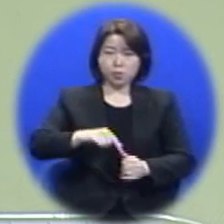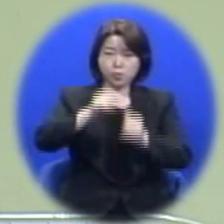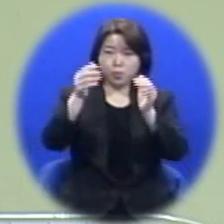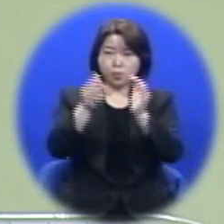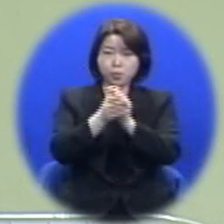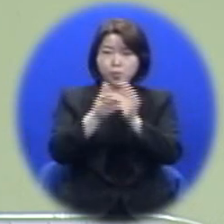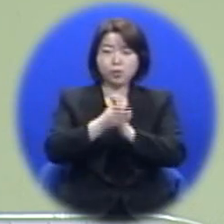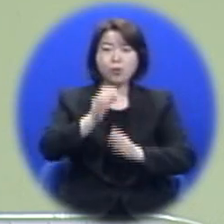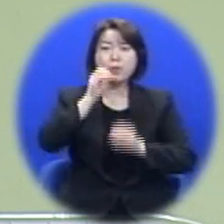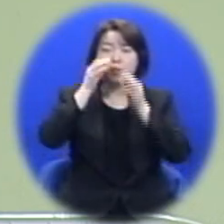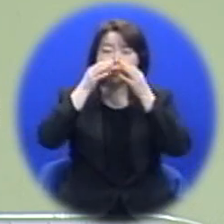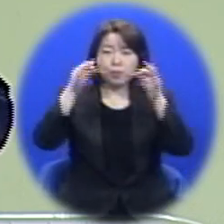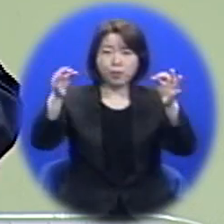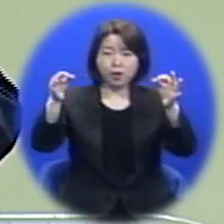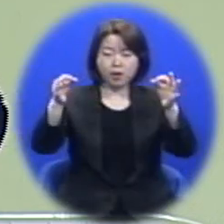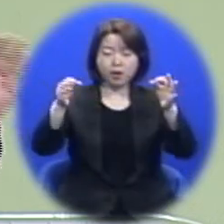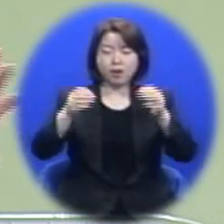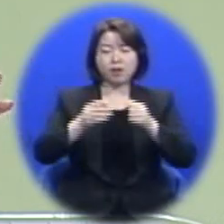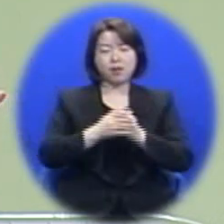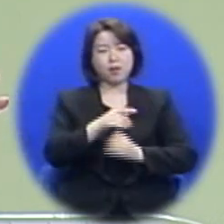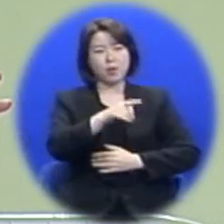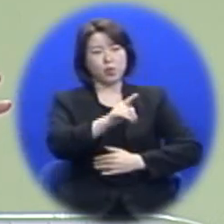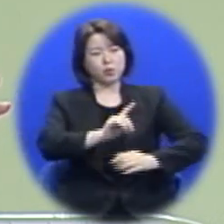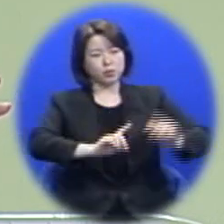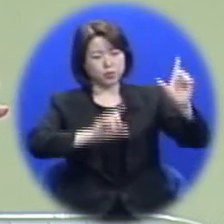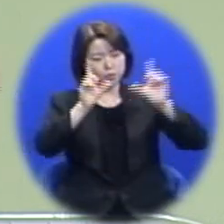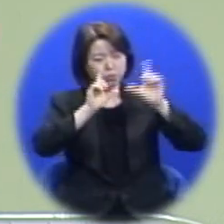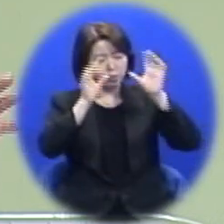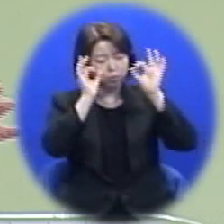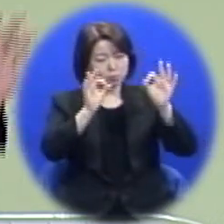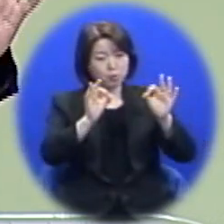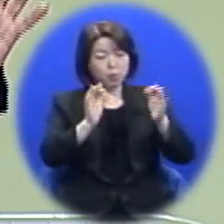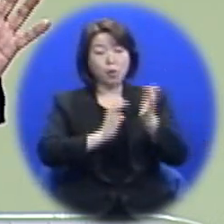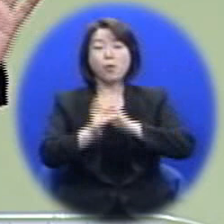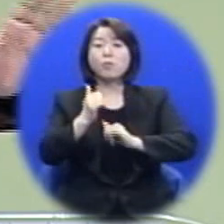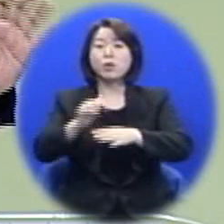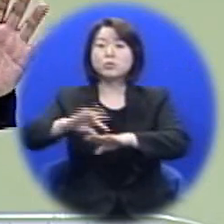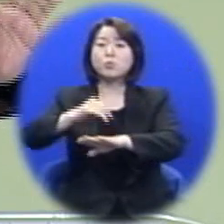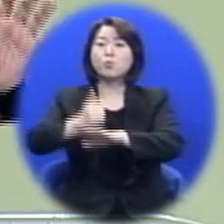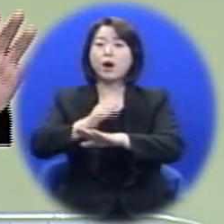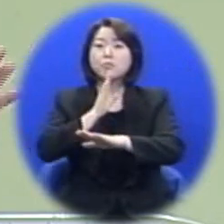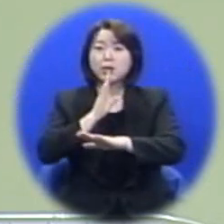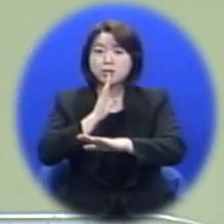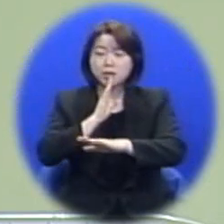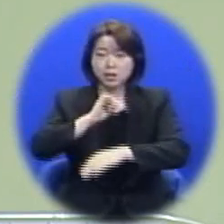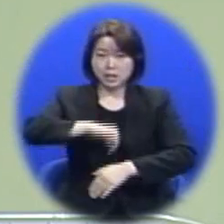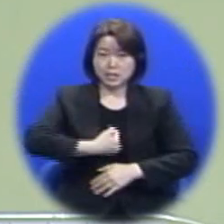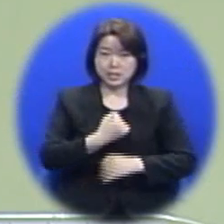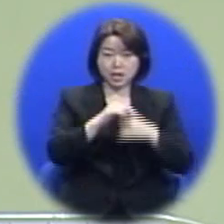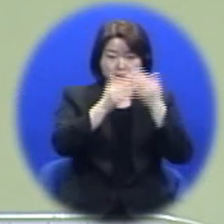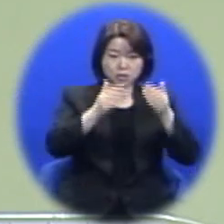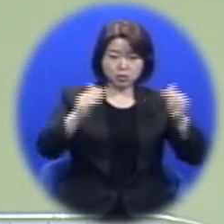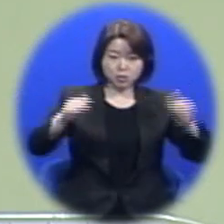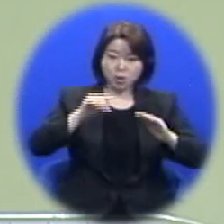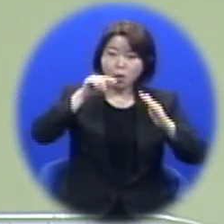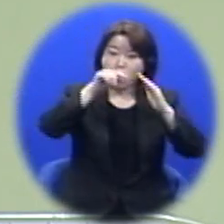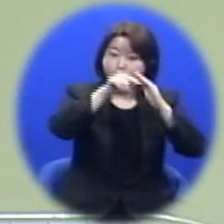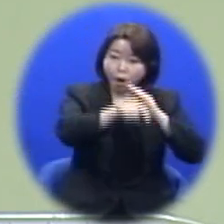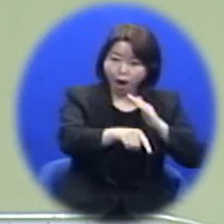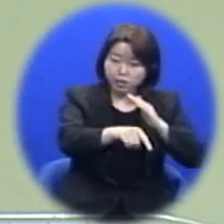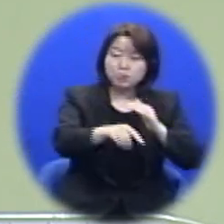이 장면만 보면 예수님은 거의 왕 이십니다 왕이 자기도 성에 들어가는 그런 기분입니다